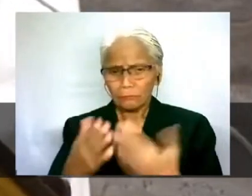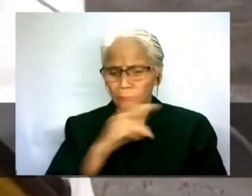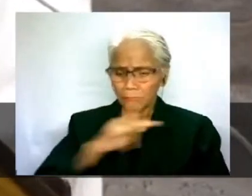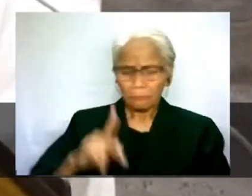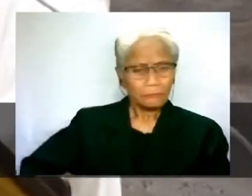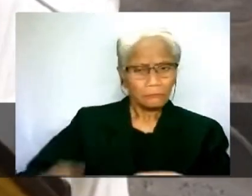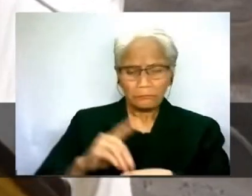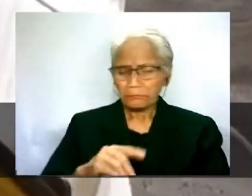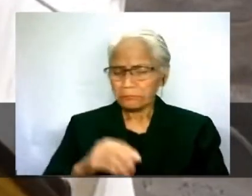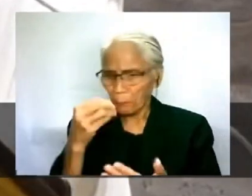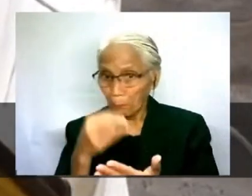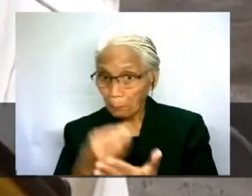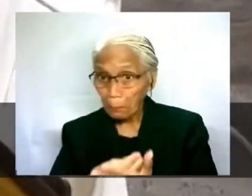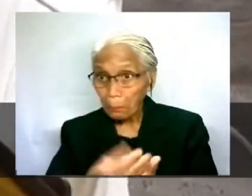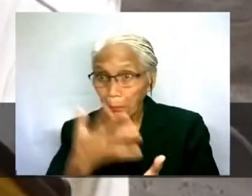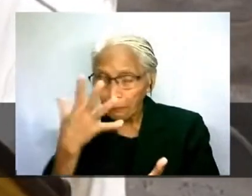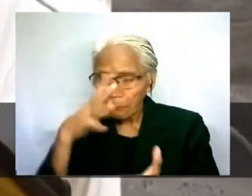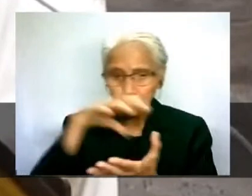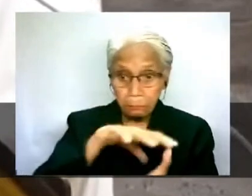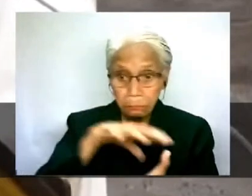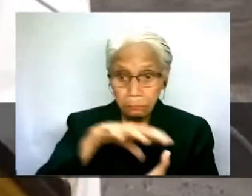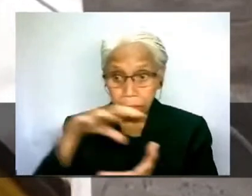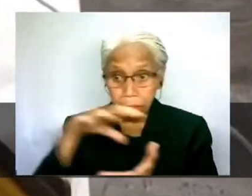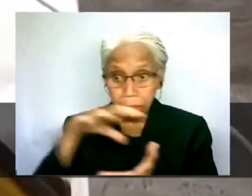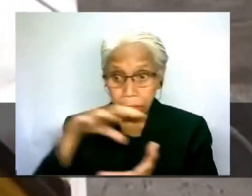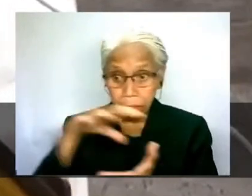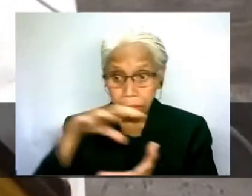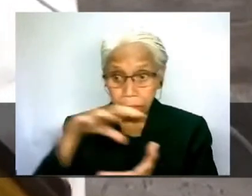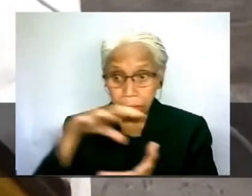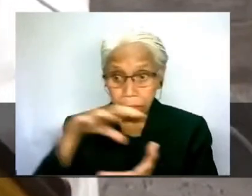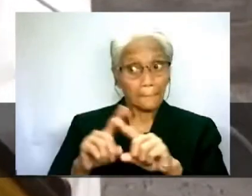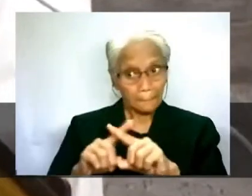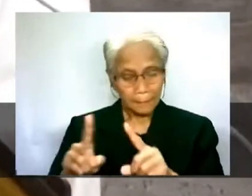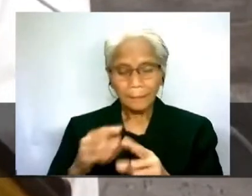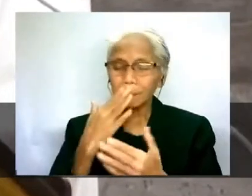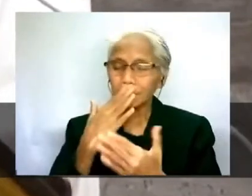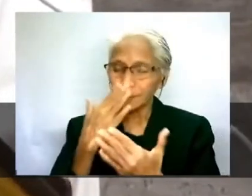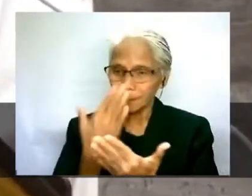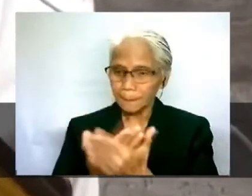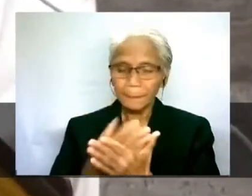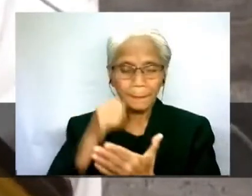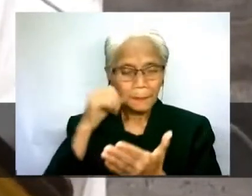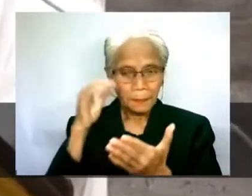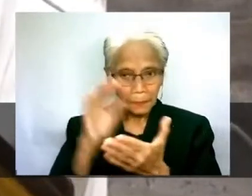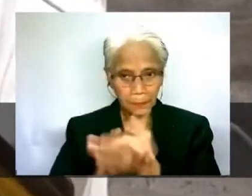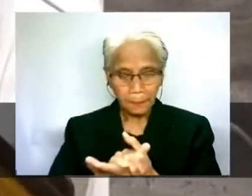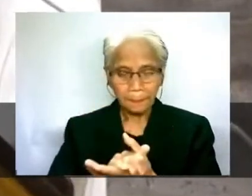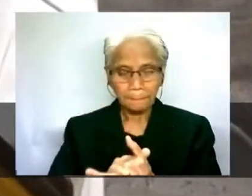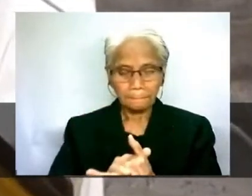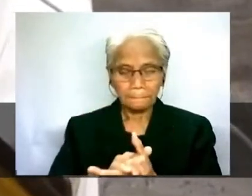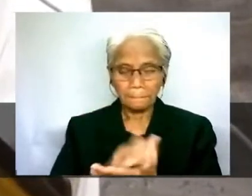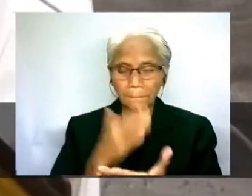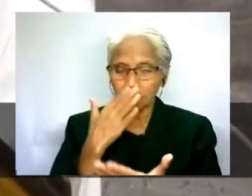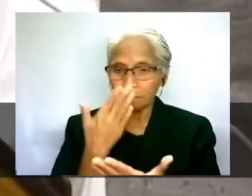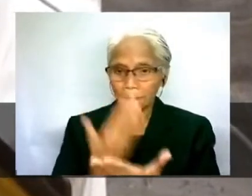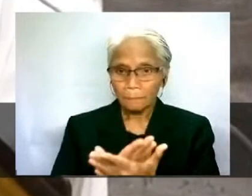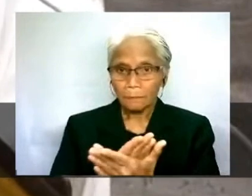kayamanan. Ang binigay sa kanya, mabuting asawa, mabuting manugang sa kanyang